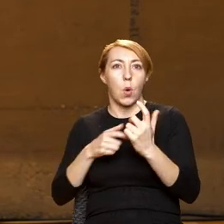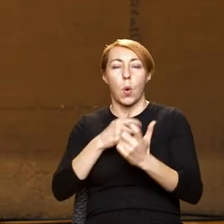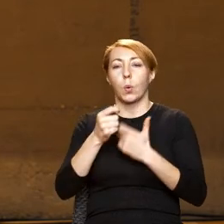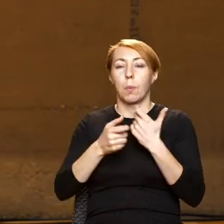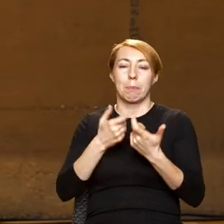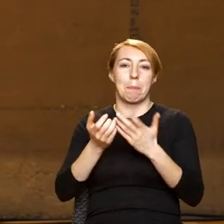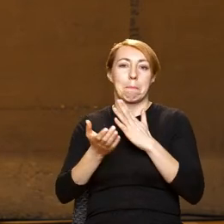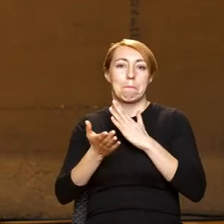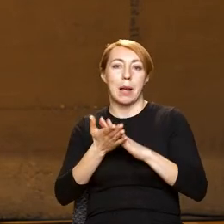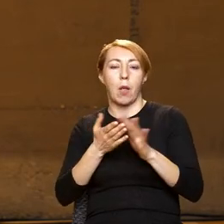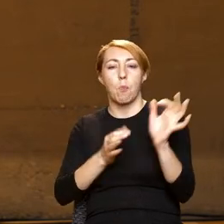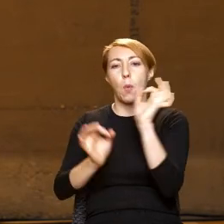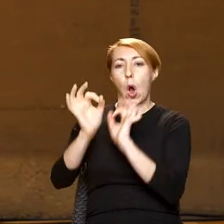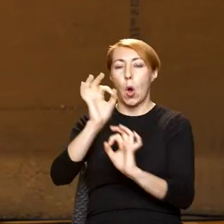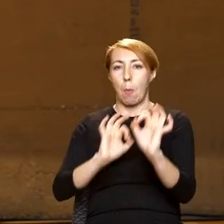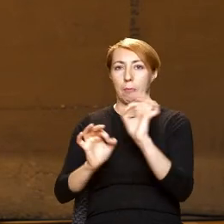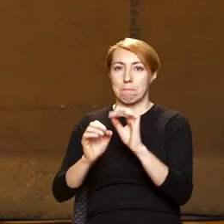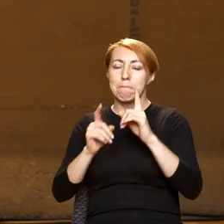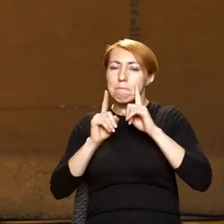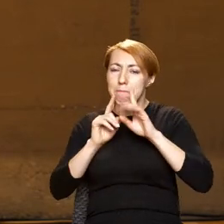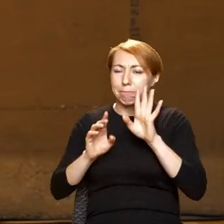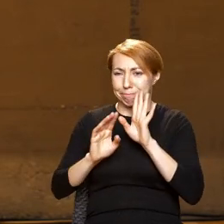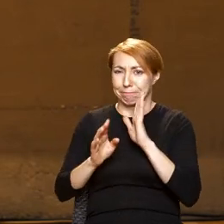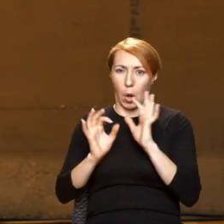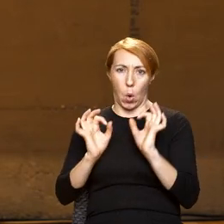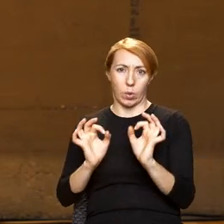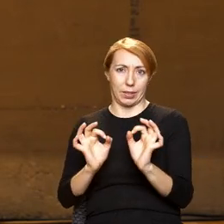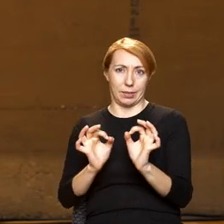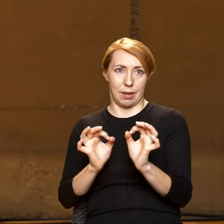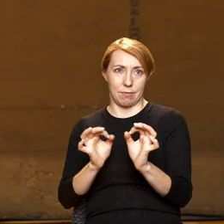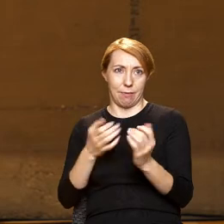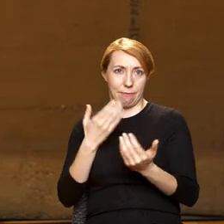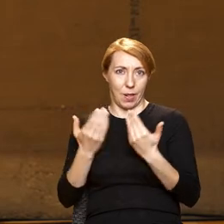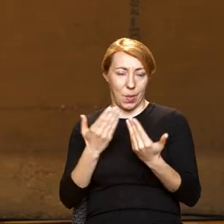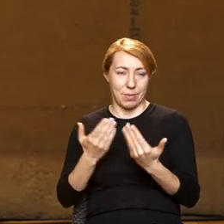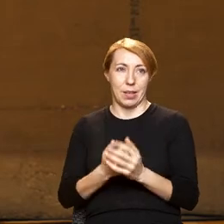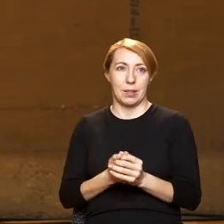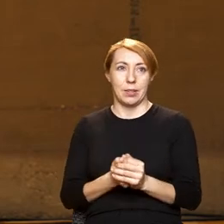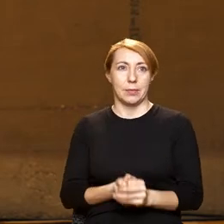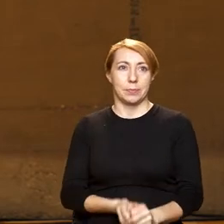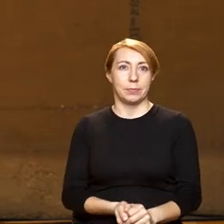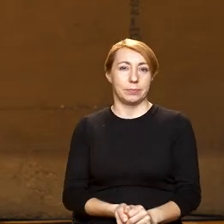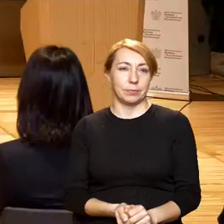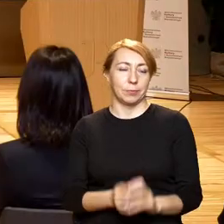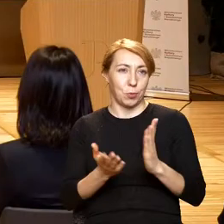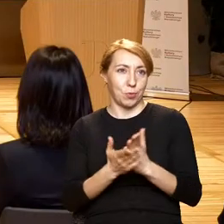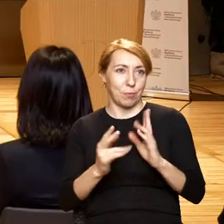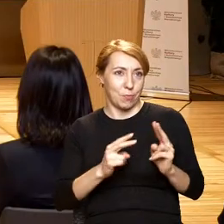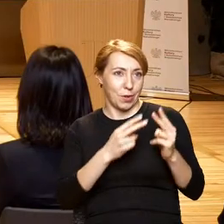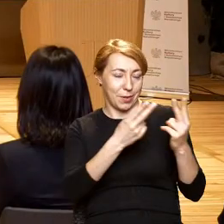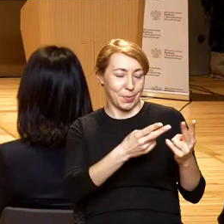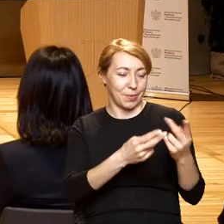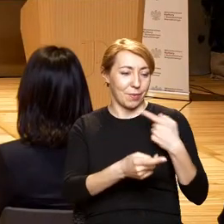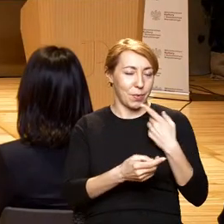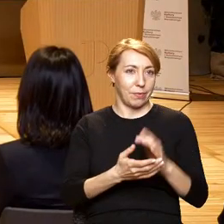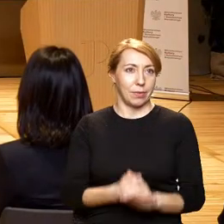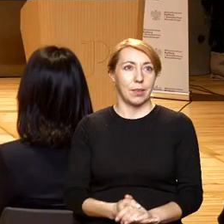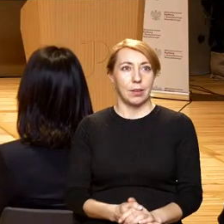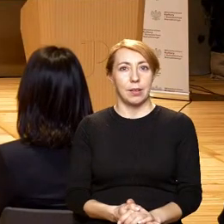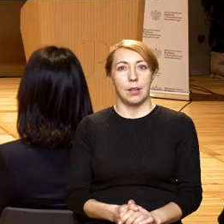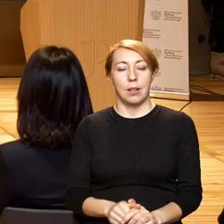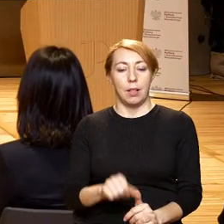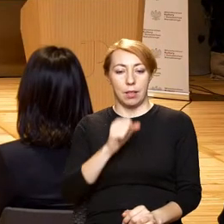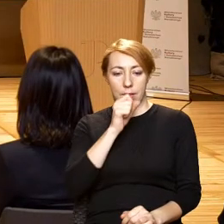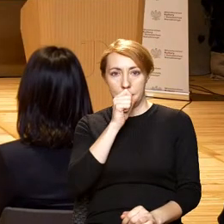Czytamy prawie, że jak oryginał właśnie tego dziennika. Oddaję głos pani profesorze. Znaczy ja tu już nie